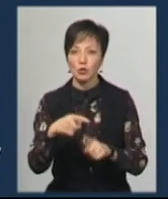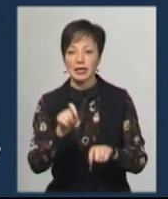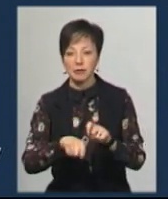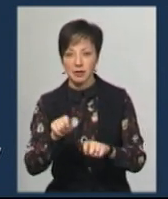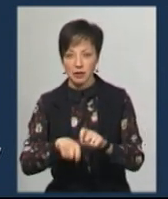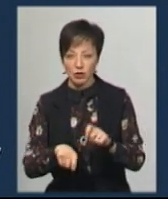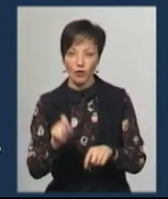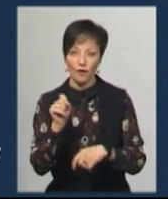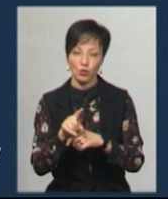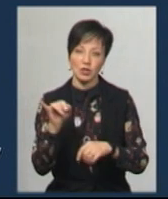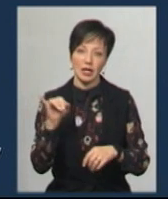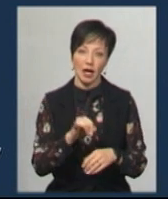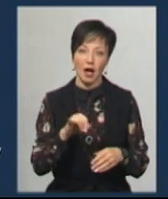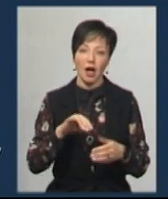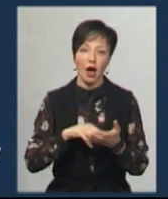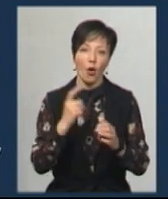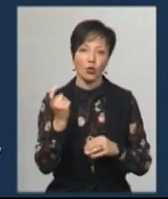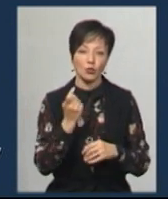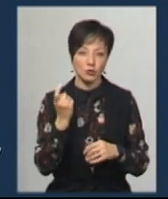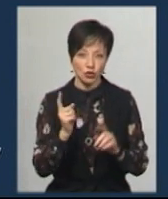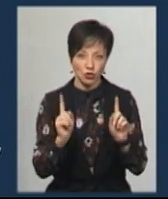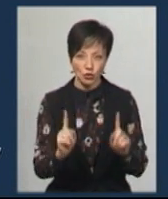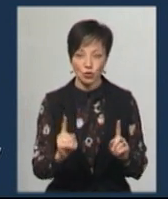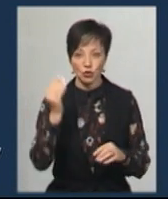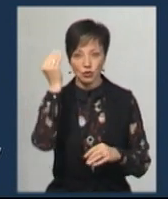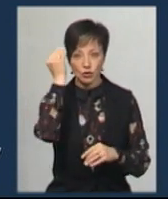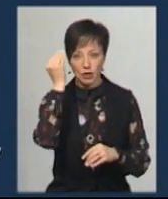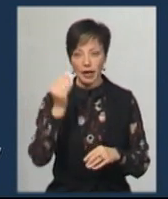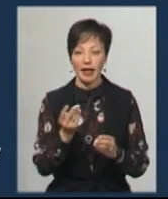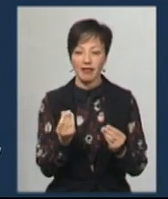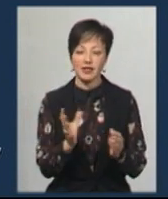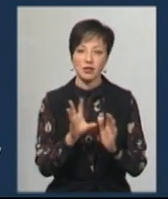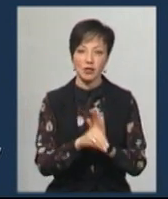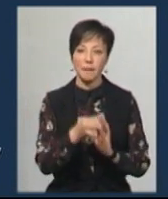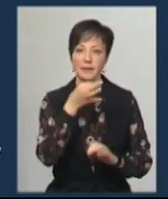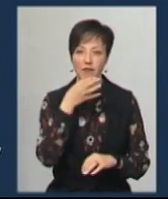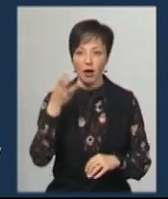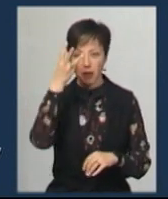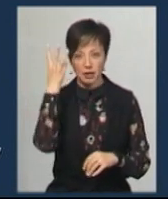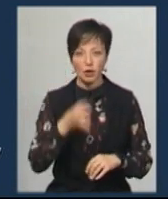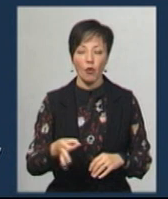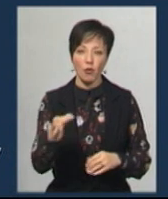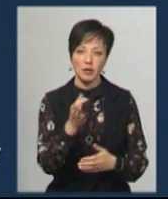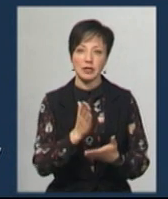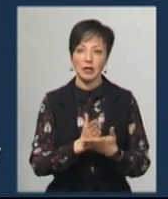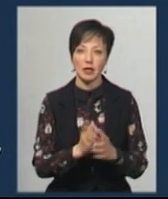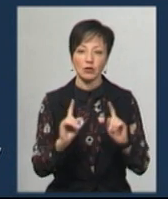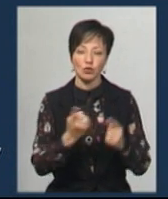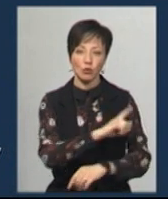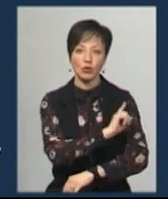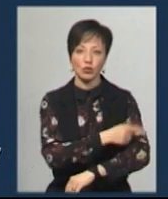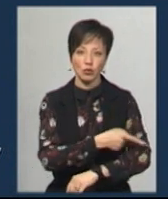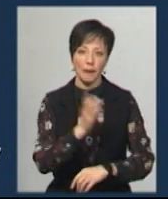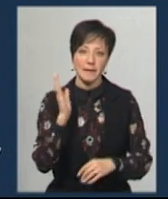інспекційну функцію і економічну, адже з точки зору інвестиційної привабливості Хмельницька область є неймовірно потужною